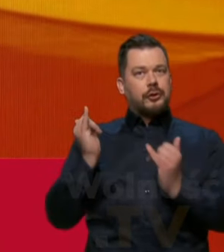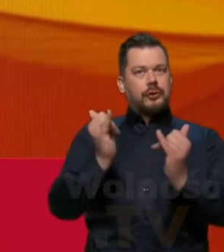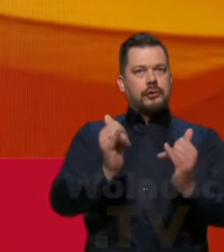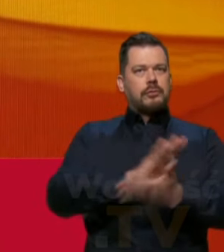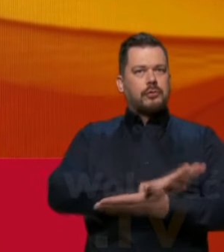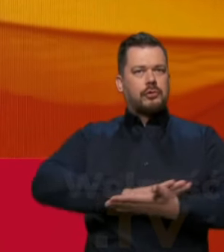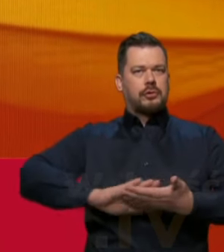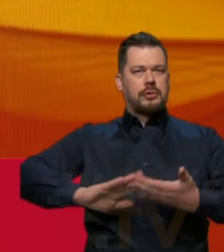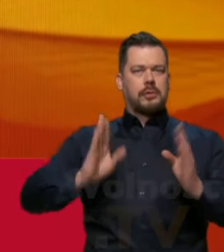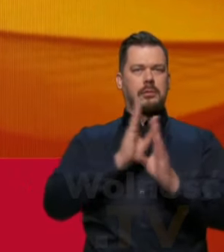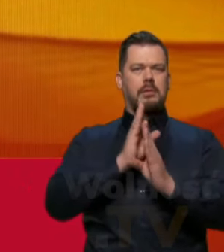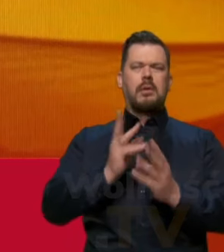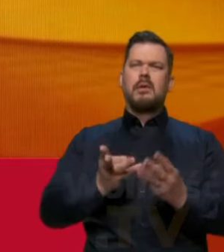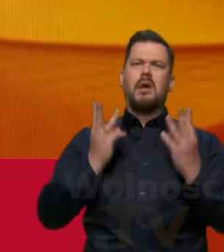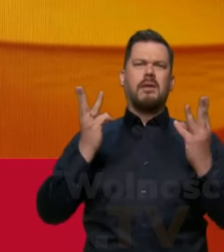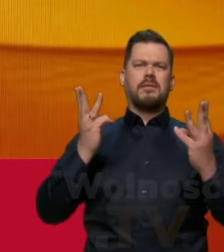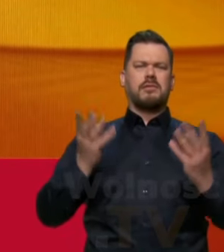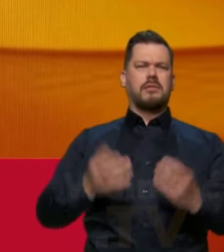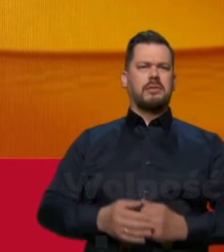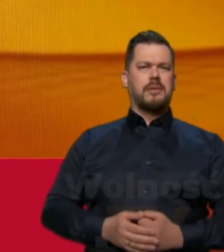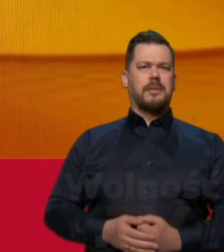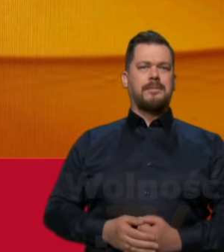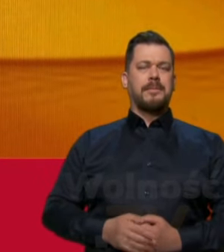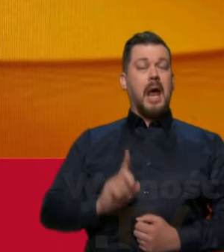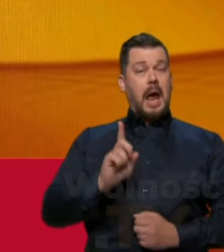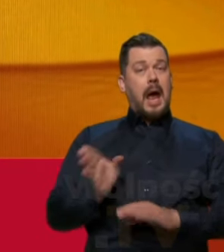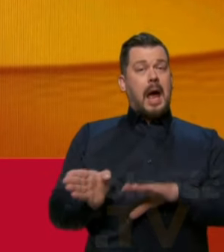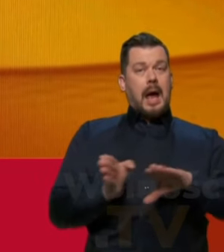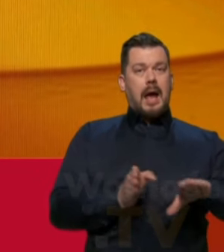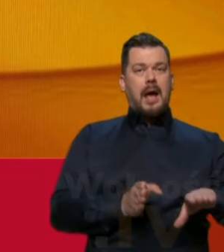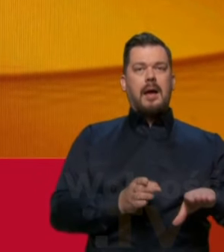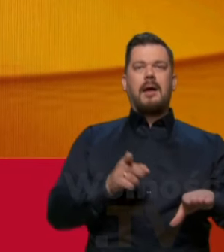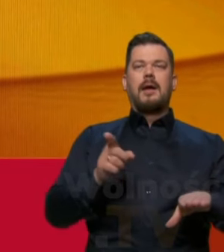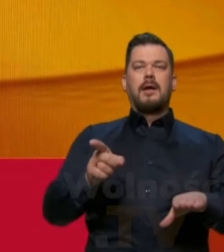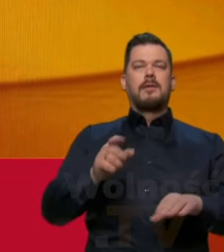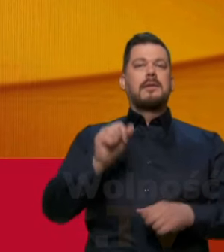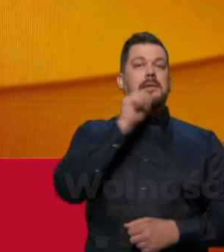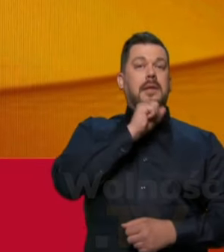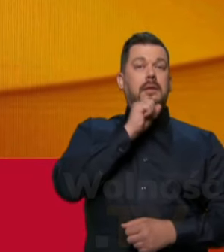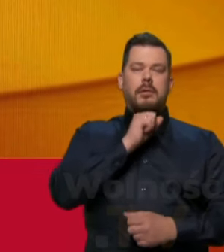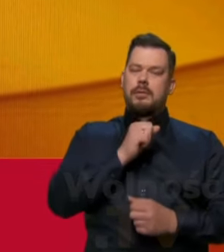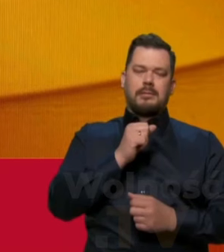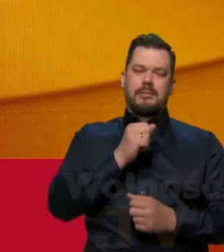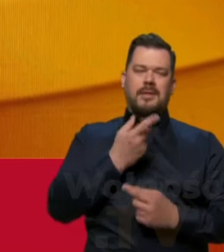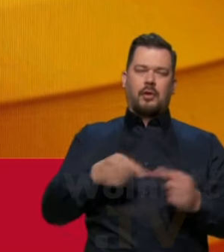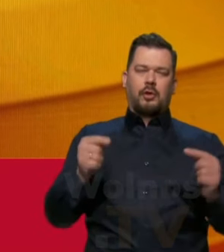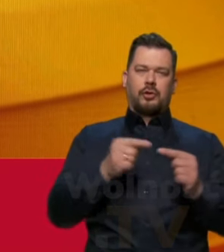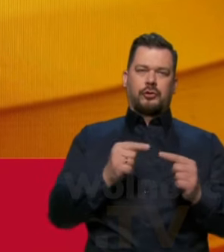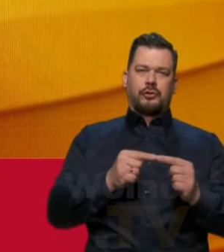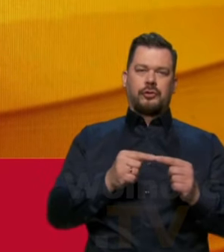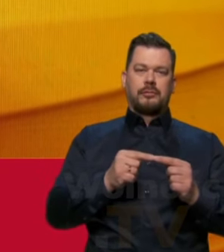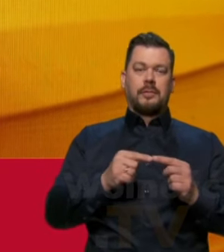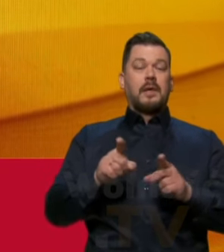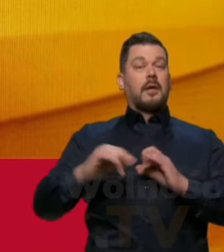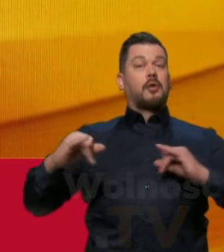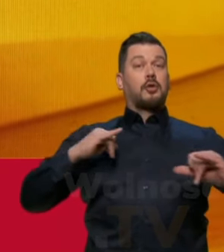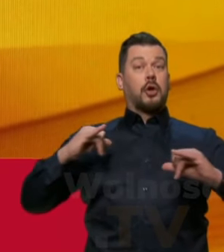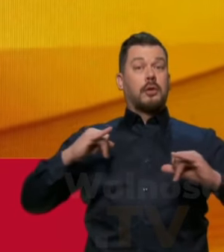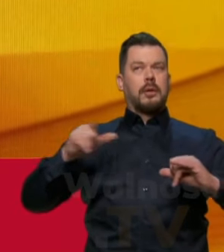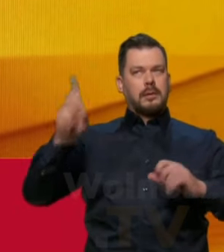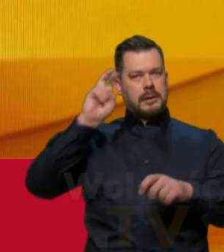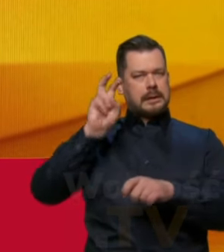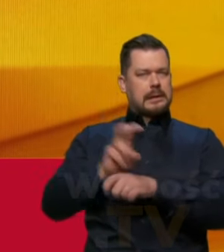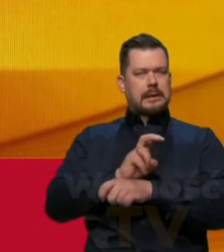czyste powietrze. To jest dla nas najbardziej istotne. Natomiast wyłączyliśmy z tego programu seniorów. Również rząd w tej chwili pracuje nad takim